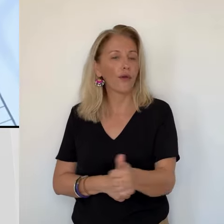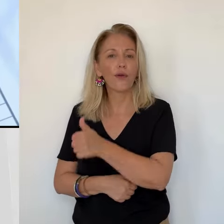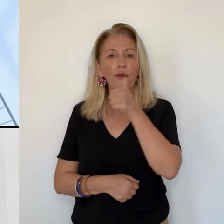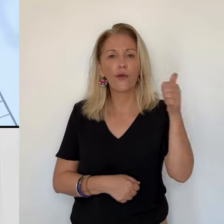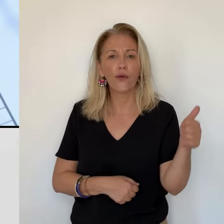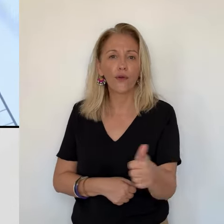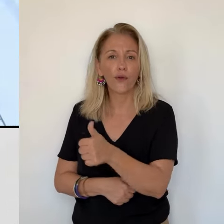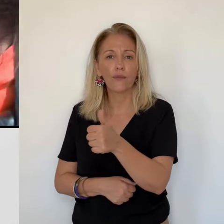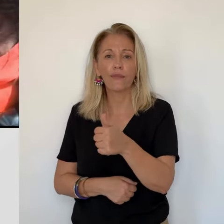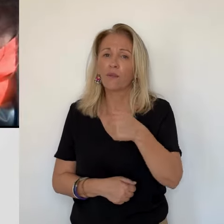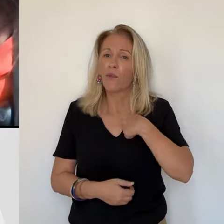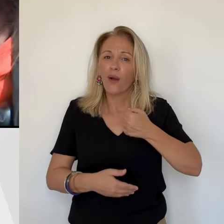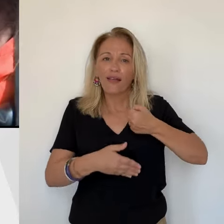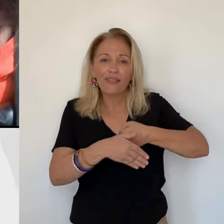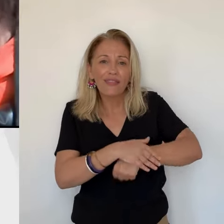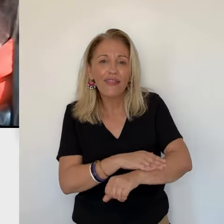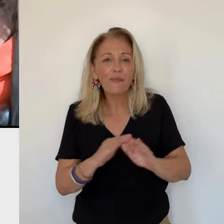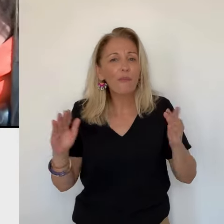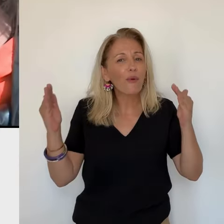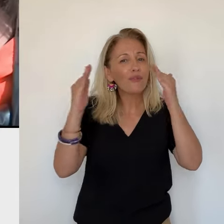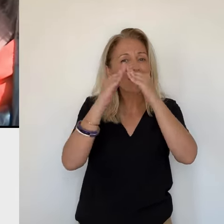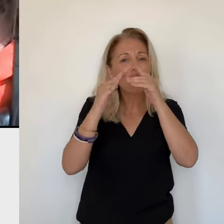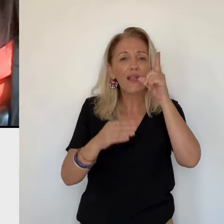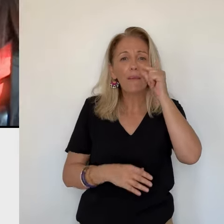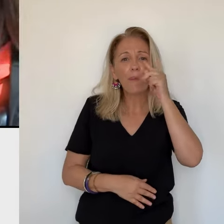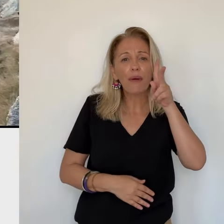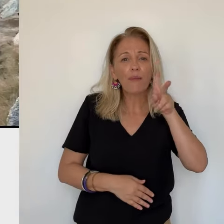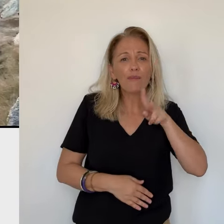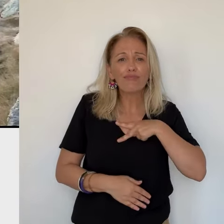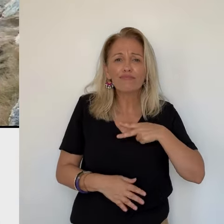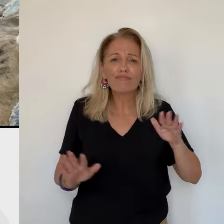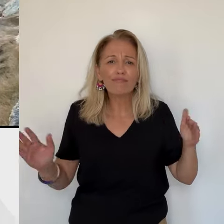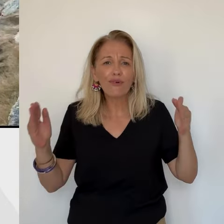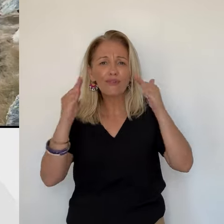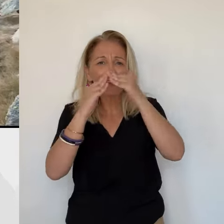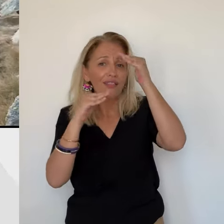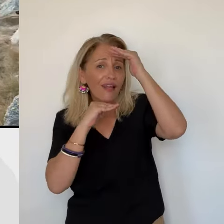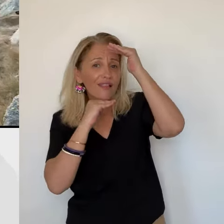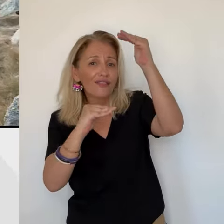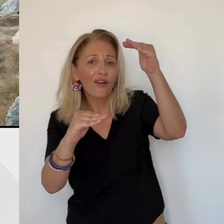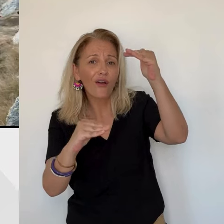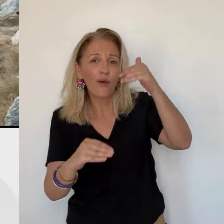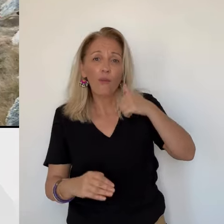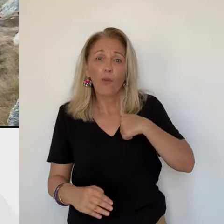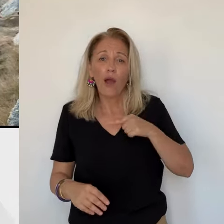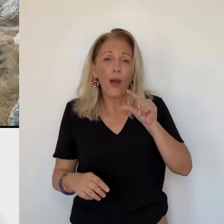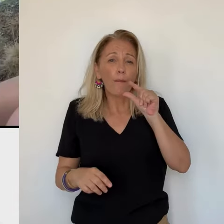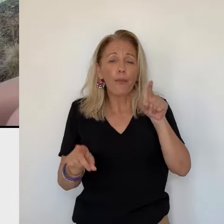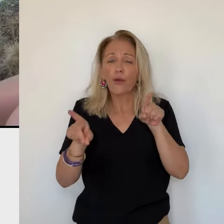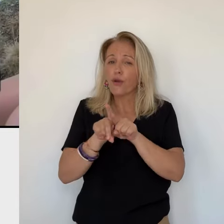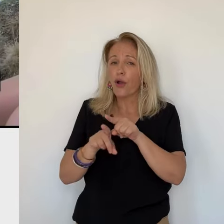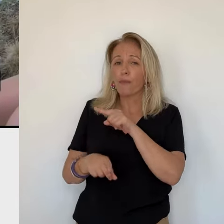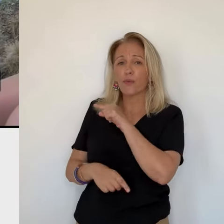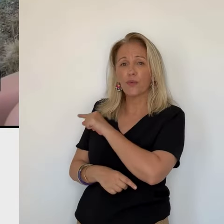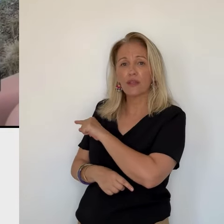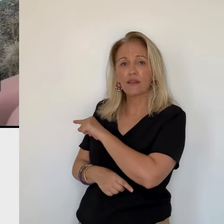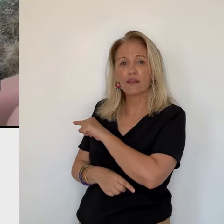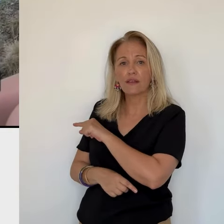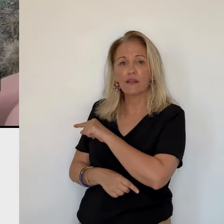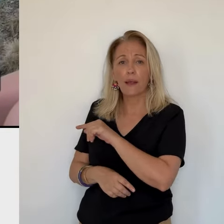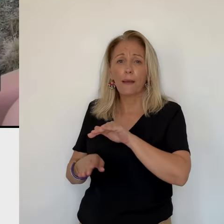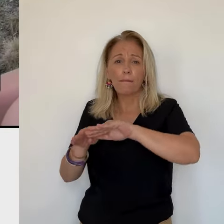elle qui recense les coureurs un à un sur cette crête. Moi, je suis née dedans. Mon père, il est à fond dans la